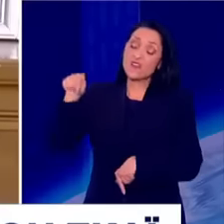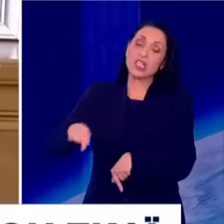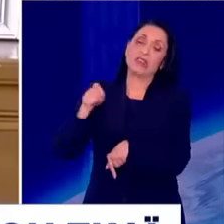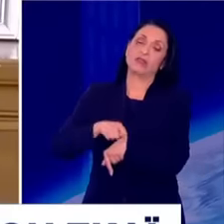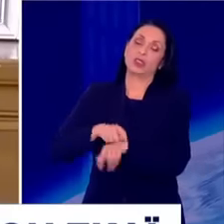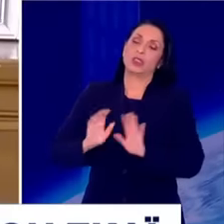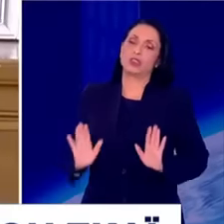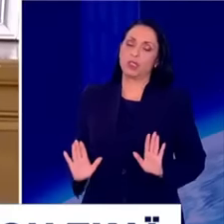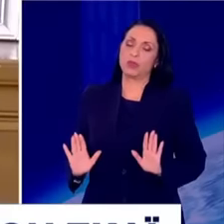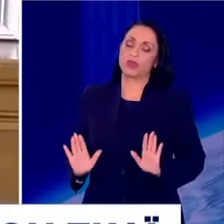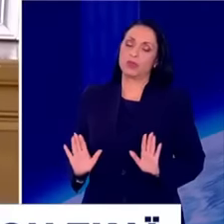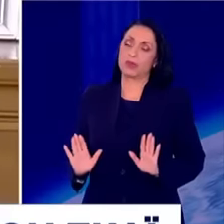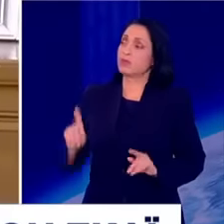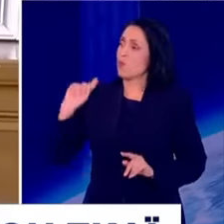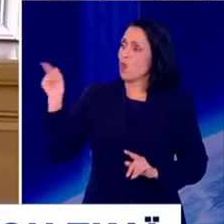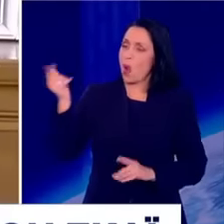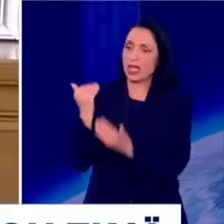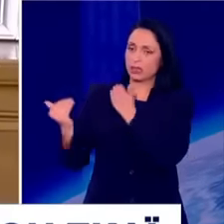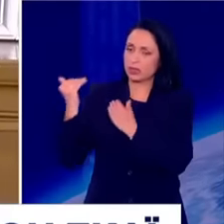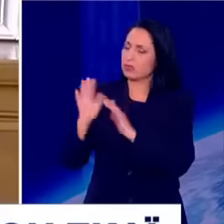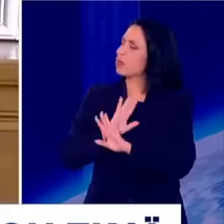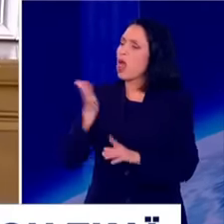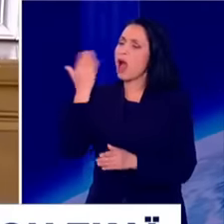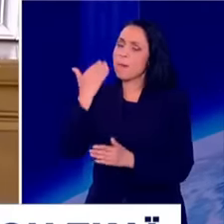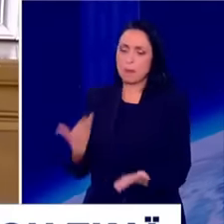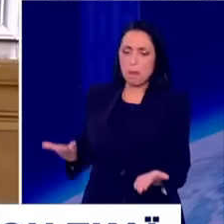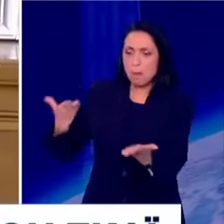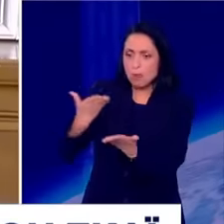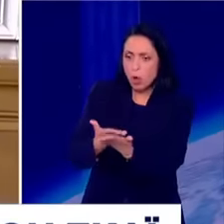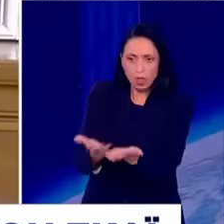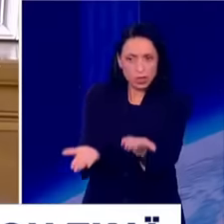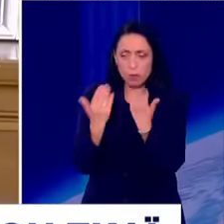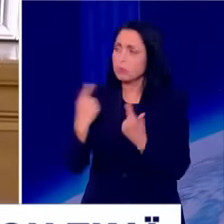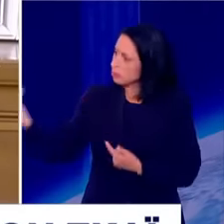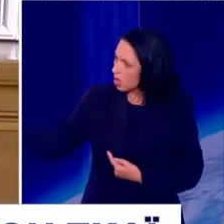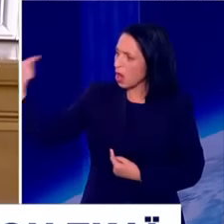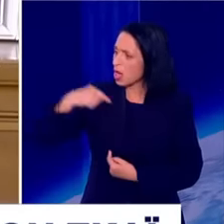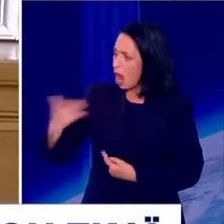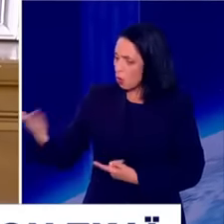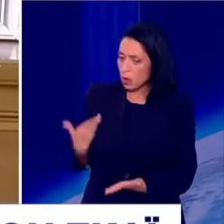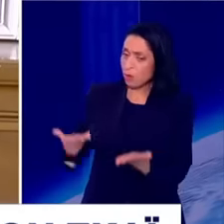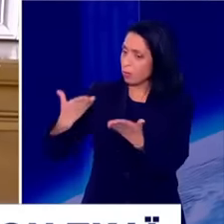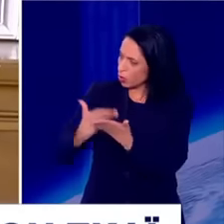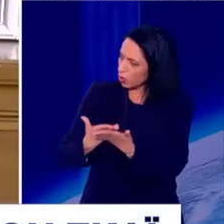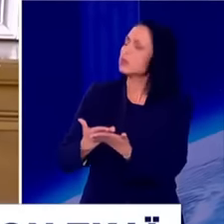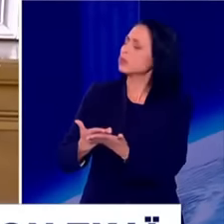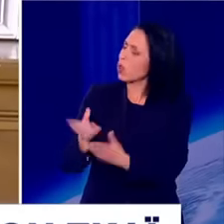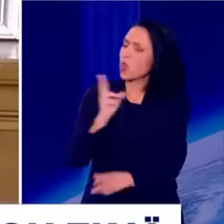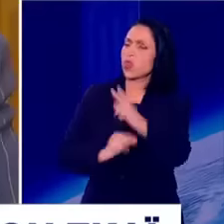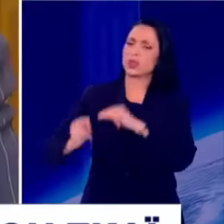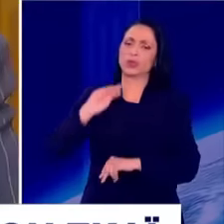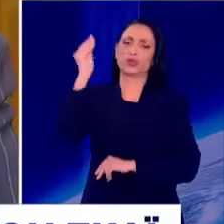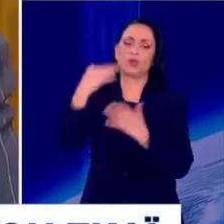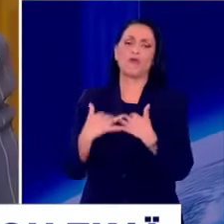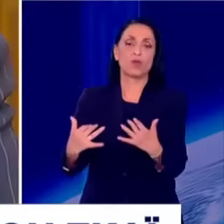Προς το παρόν, αυτοί οι οποίοι ζητούν κάτι τέτοιο δεν έχουν καταθέσει σχετική πρόταση. Ας έρθουν να την καταθέσουν και θα τα συζητήσουμε όλα στη Βουλή.